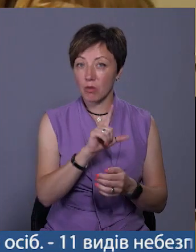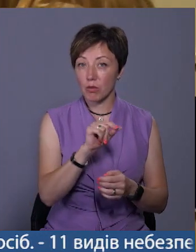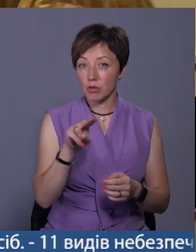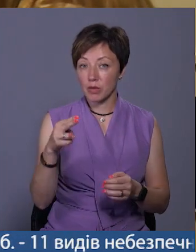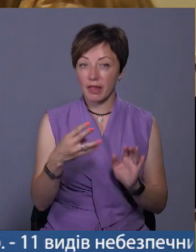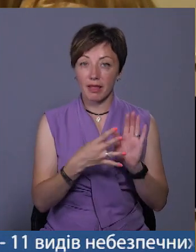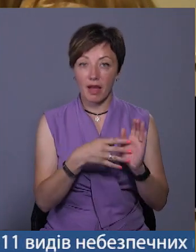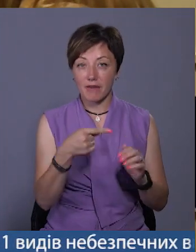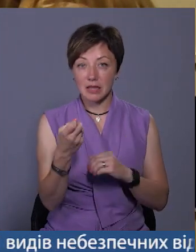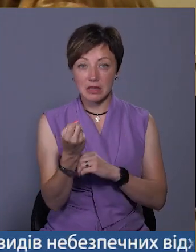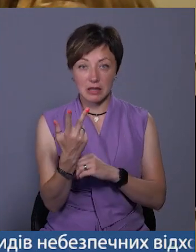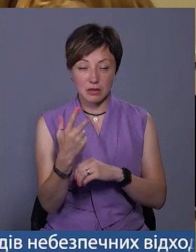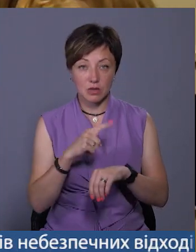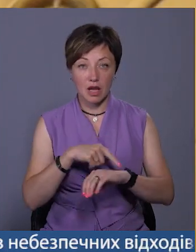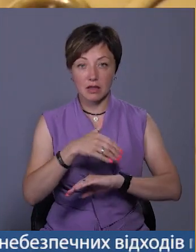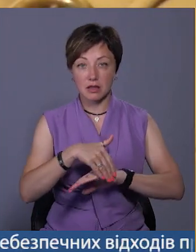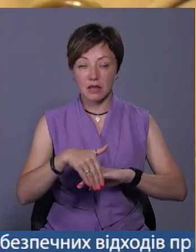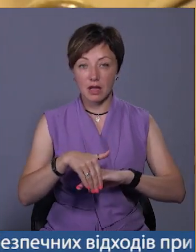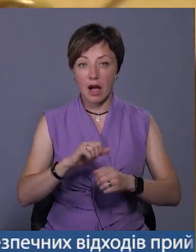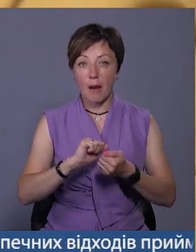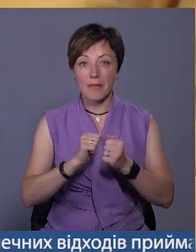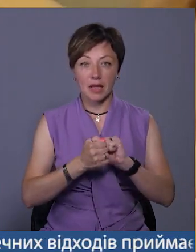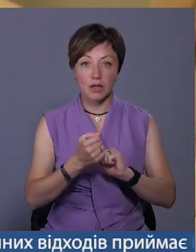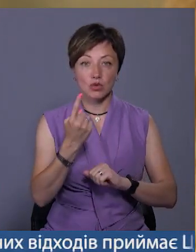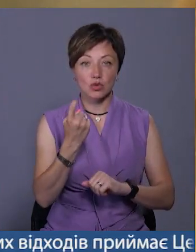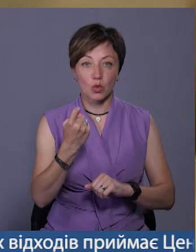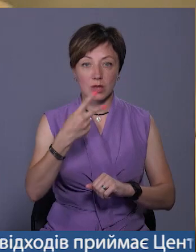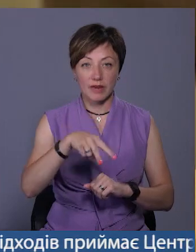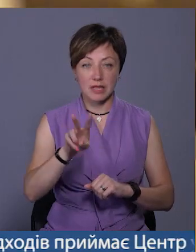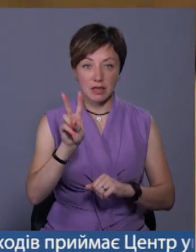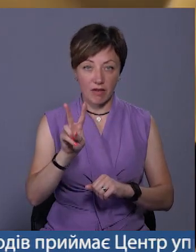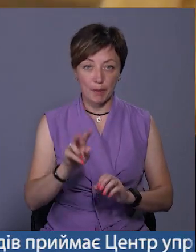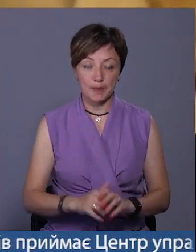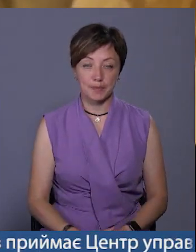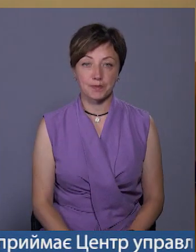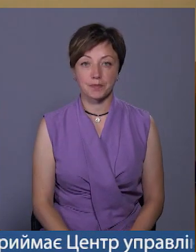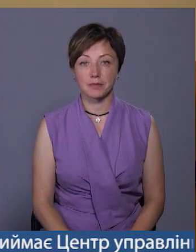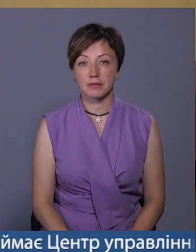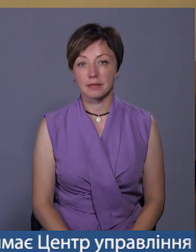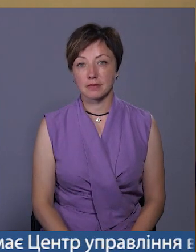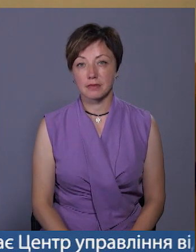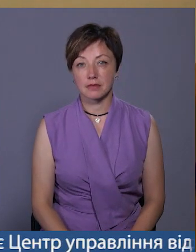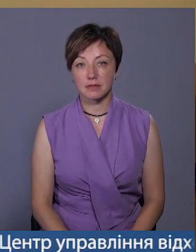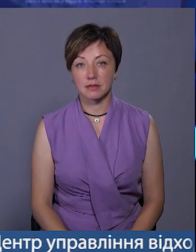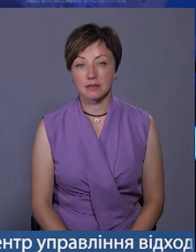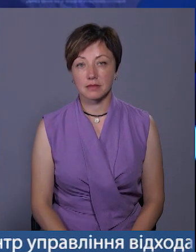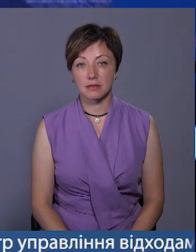до 13 години за адресою вулиця Кам'янецька, 122. Олександра Семенюк, Юрій Старушкін. Новини